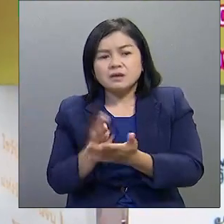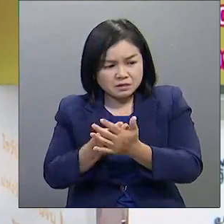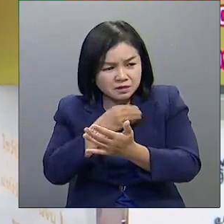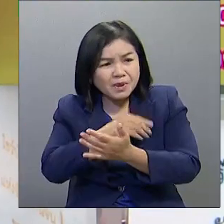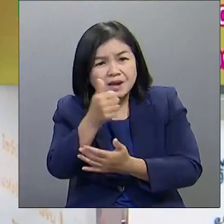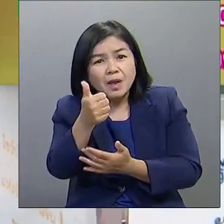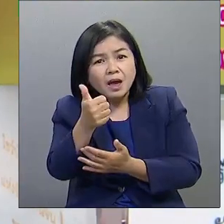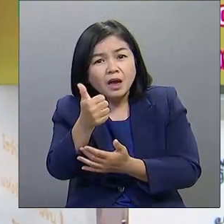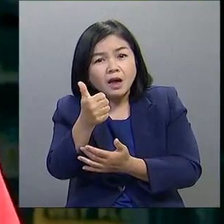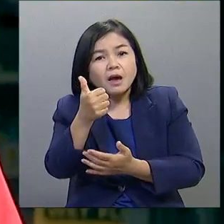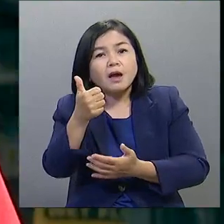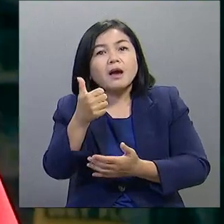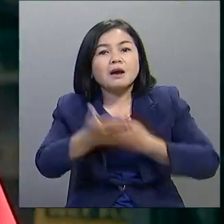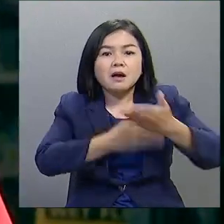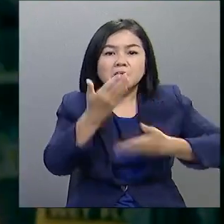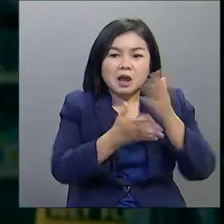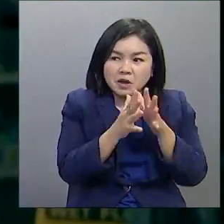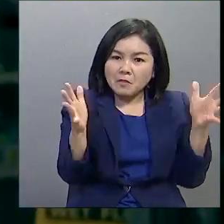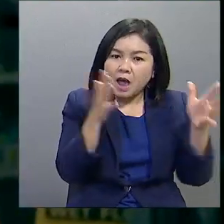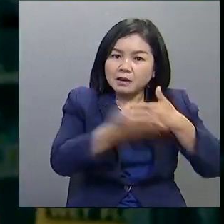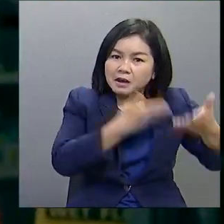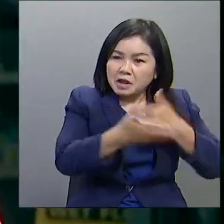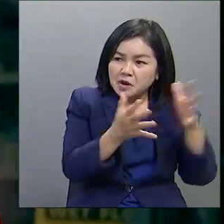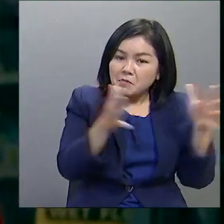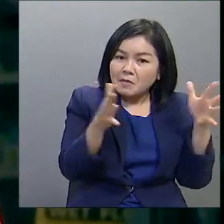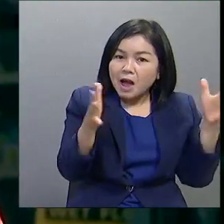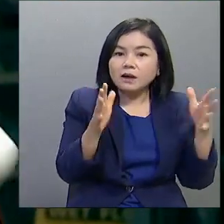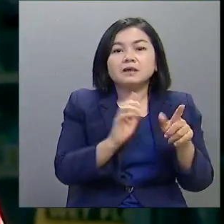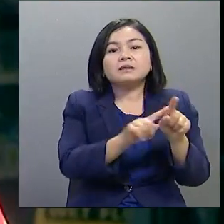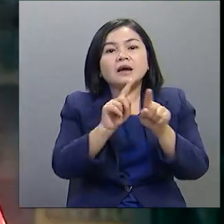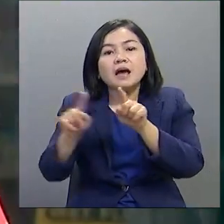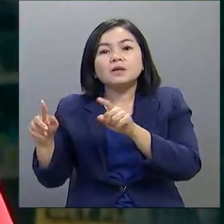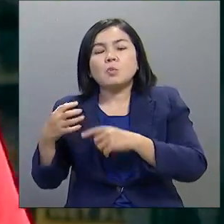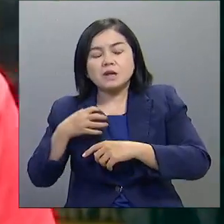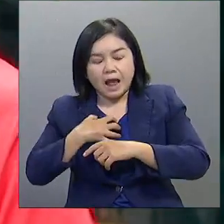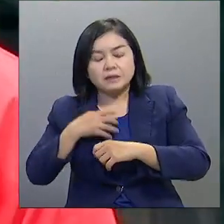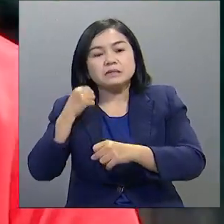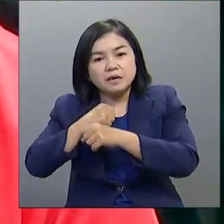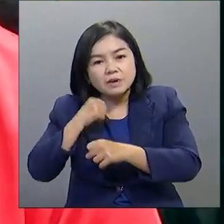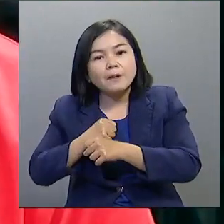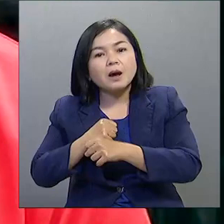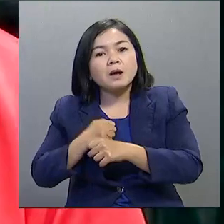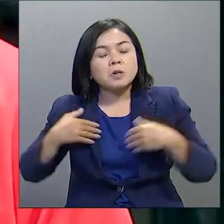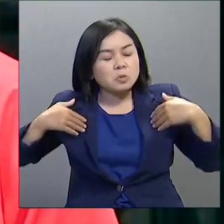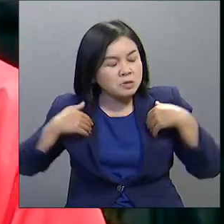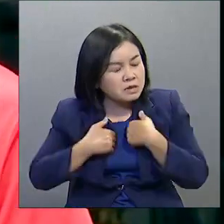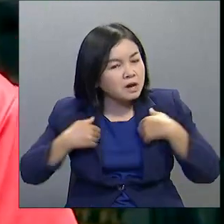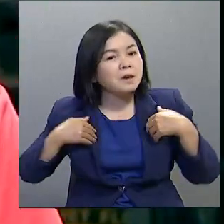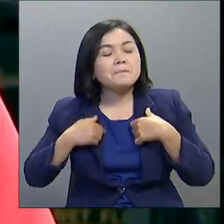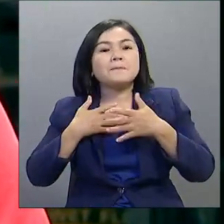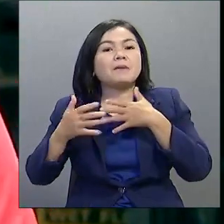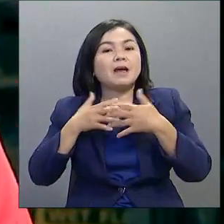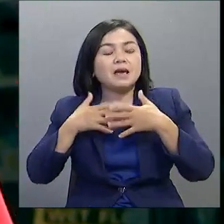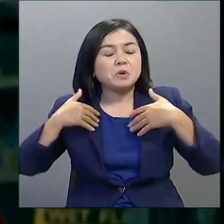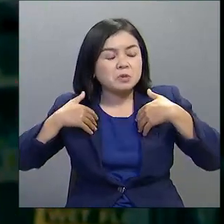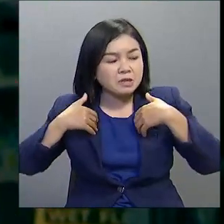ทุนมากกันพี ่ขายเยอะครับผมขายเยอะๆคือบางสิ่งบางอย่างถ้าเราอยากจะทำเราก็ต้องใช้แรงเราเยอะๆครับ